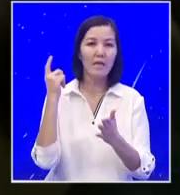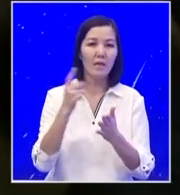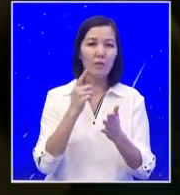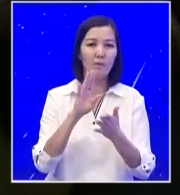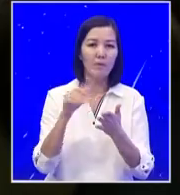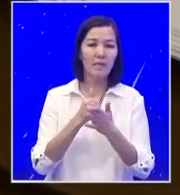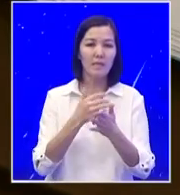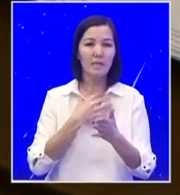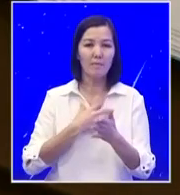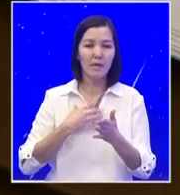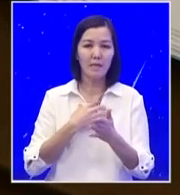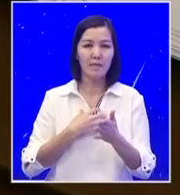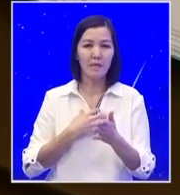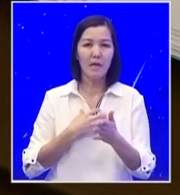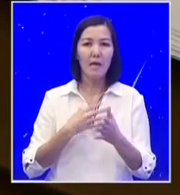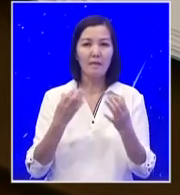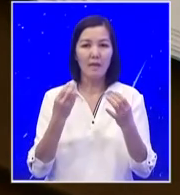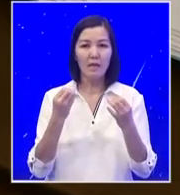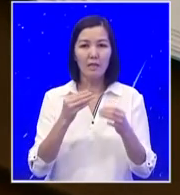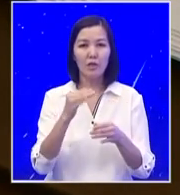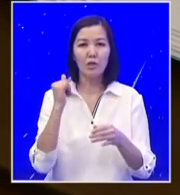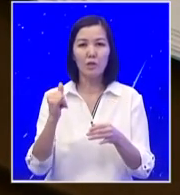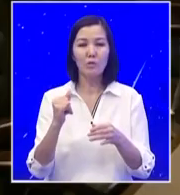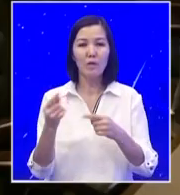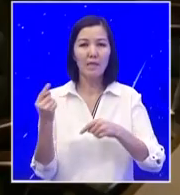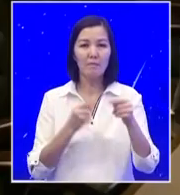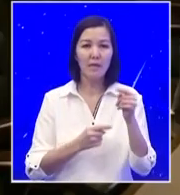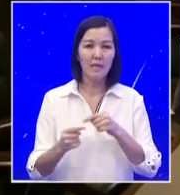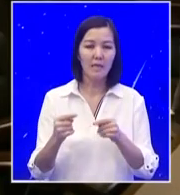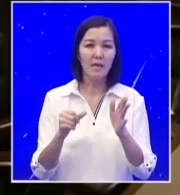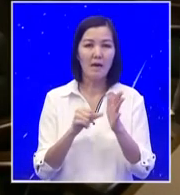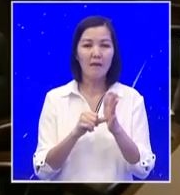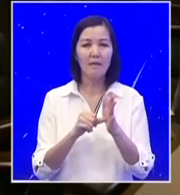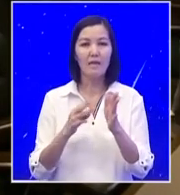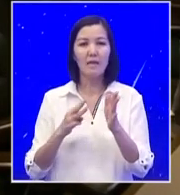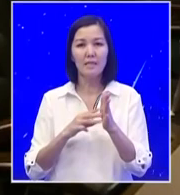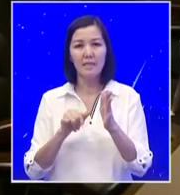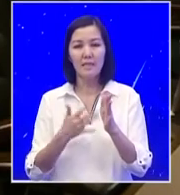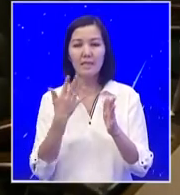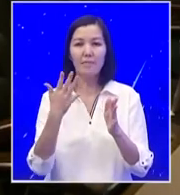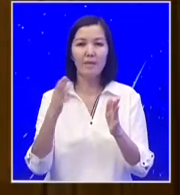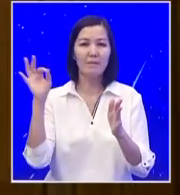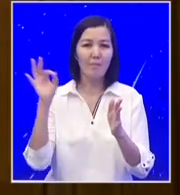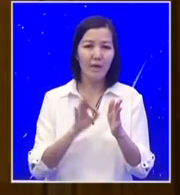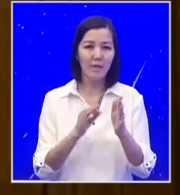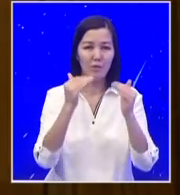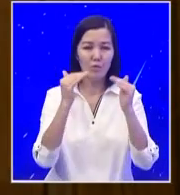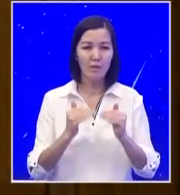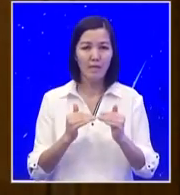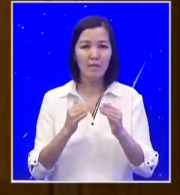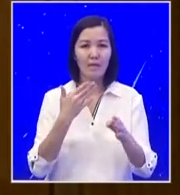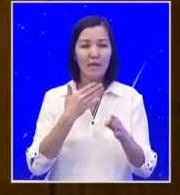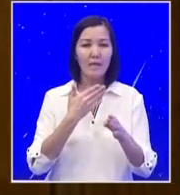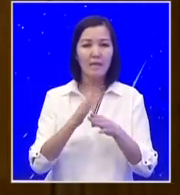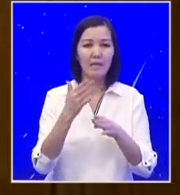сала экономиканың негізі болып есептеледі. Мұнан бөлек олар жетісулық кәсіпкерлерге қорда 6 және 8,15%